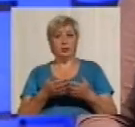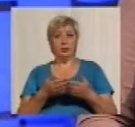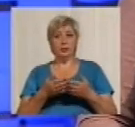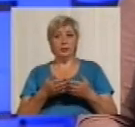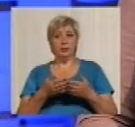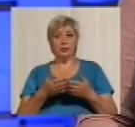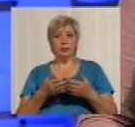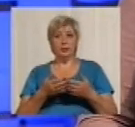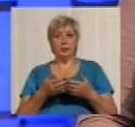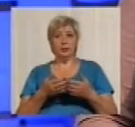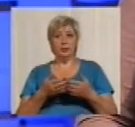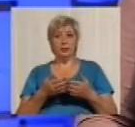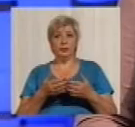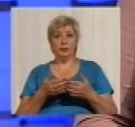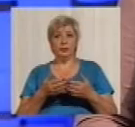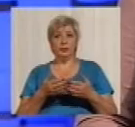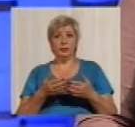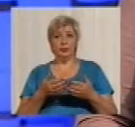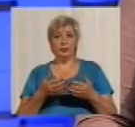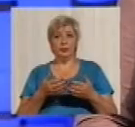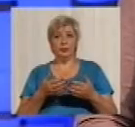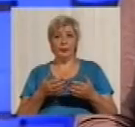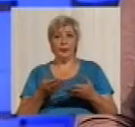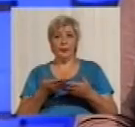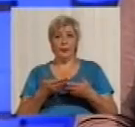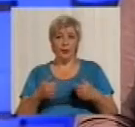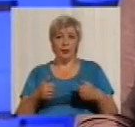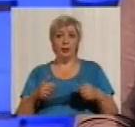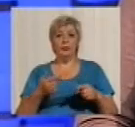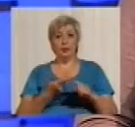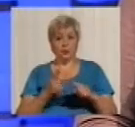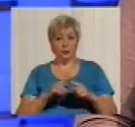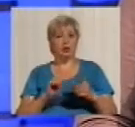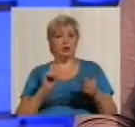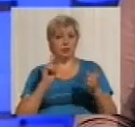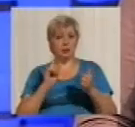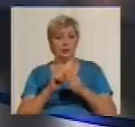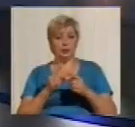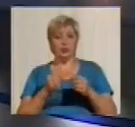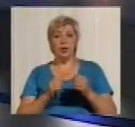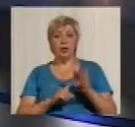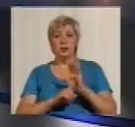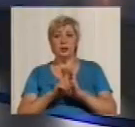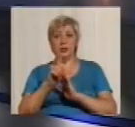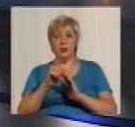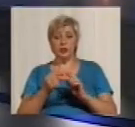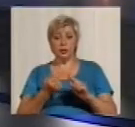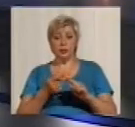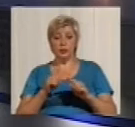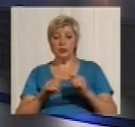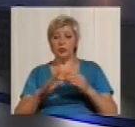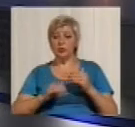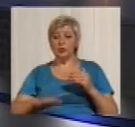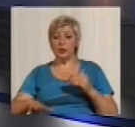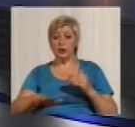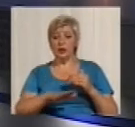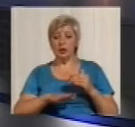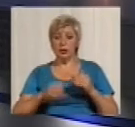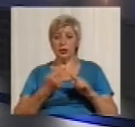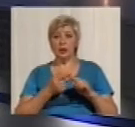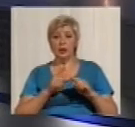нашей стране, в нашем городе. Ми так чи інакше сталкиваємося з цим. Спочатку цю ділянку, розмір якої ми побачили, так? Це